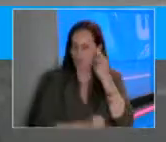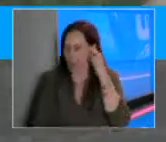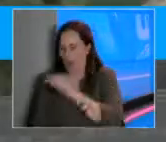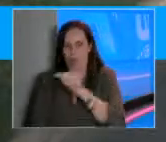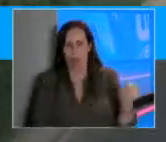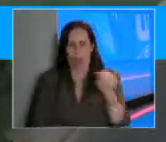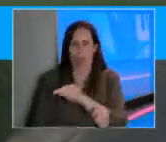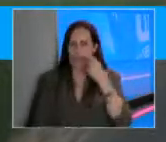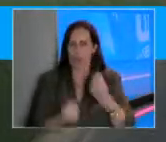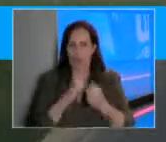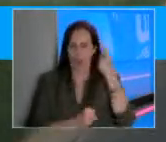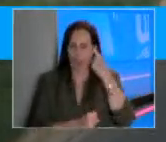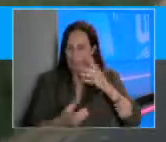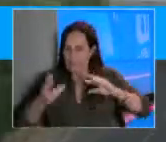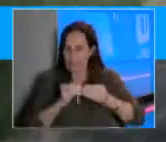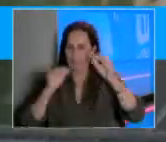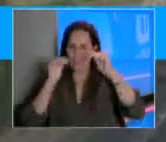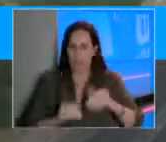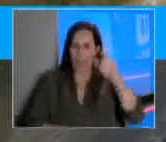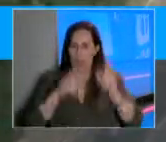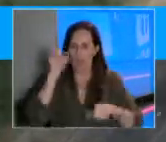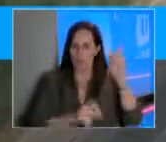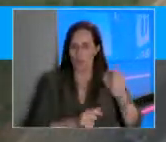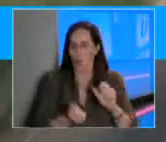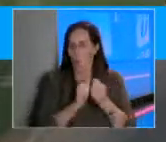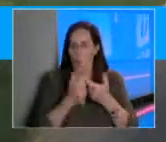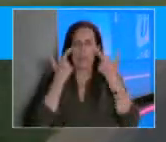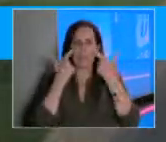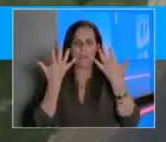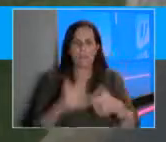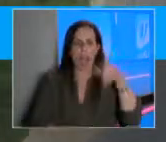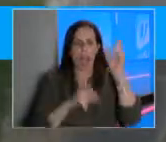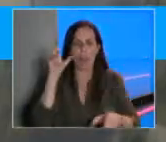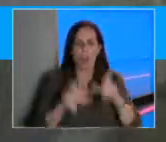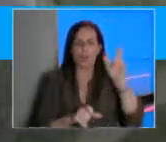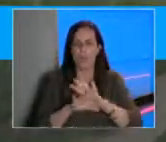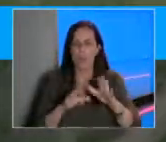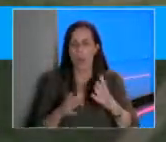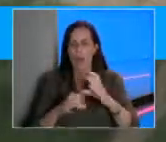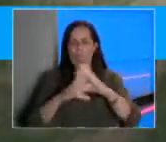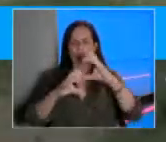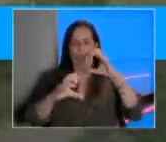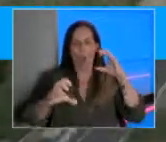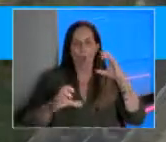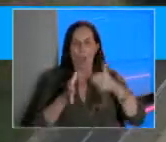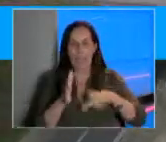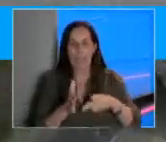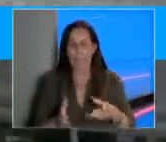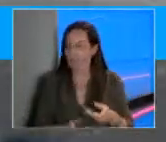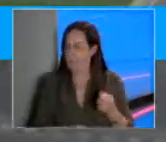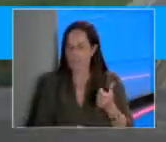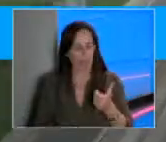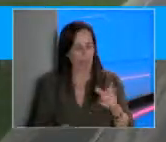קשה להם לצמצם או לפקח על מספר הנוסעים בכל קרון. זה